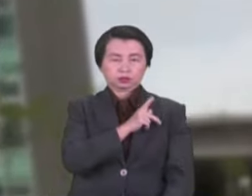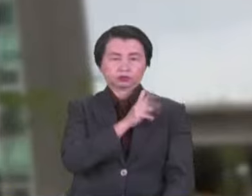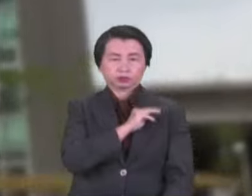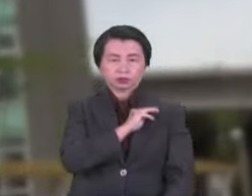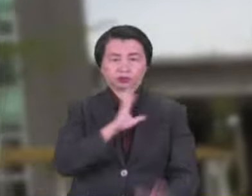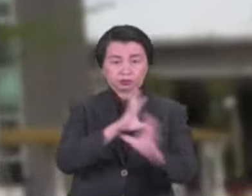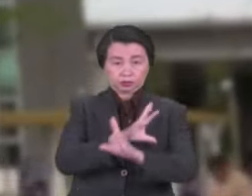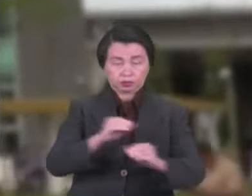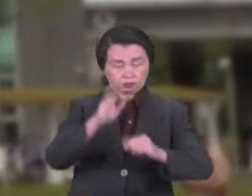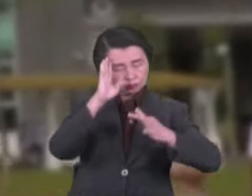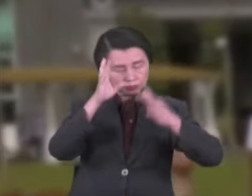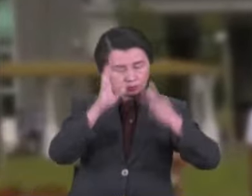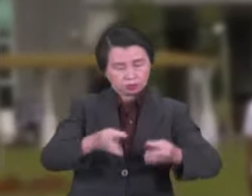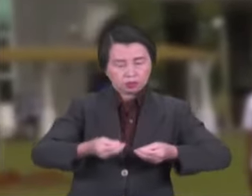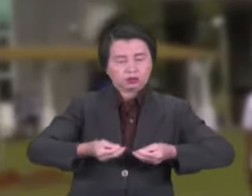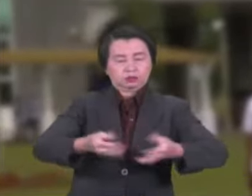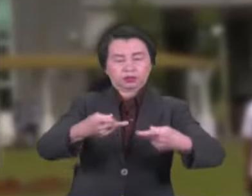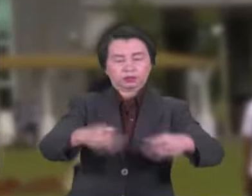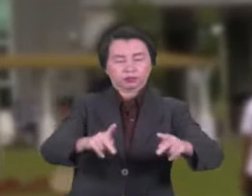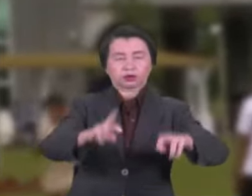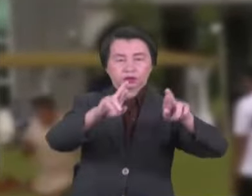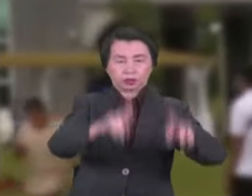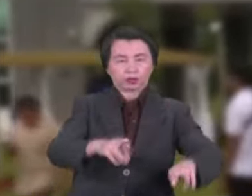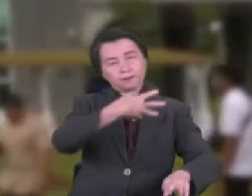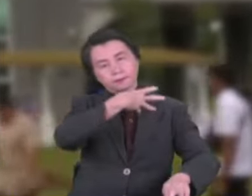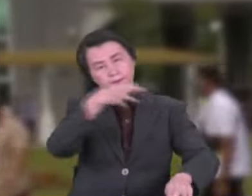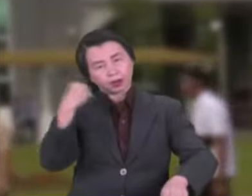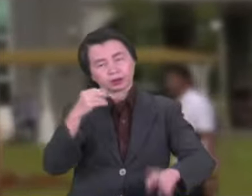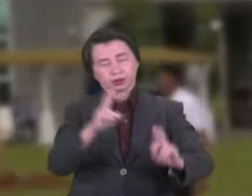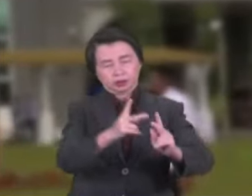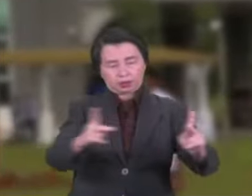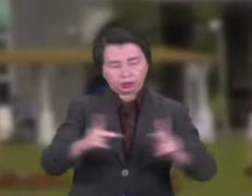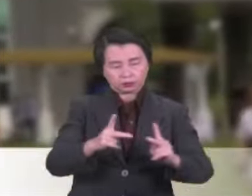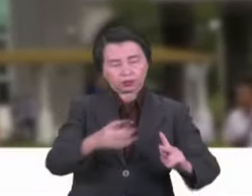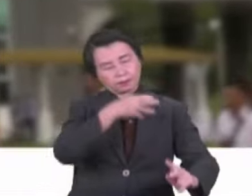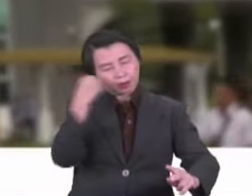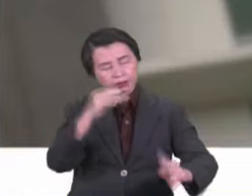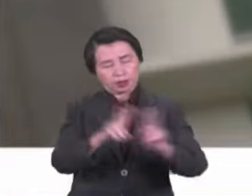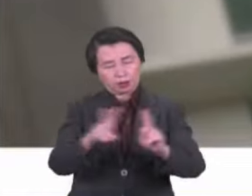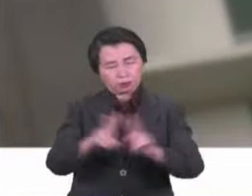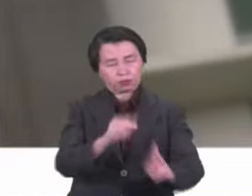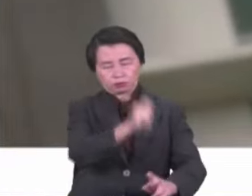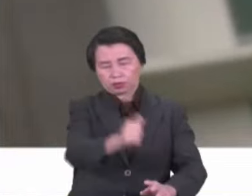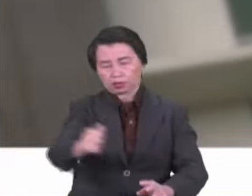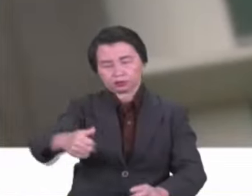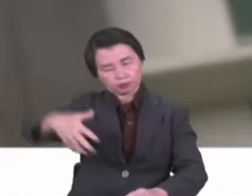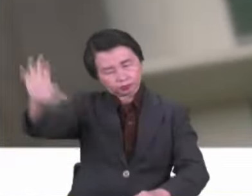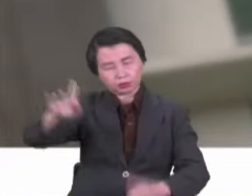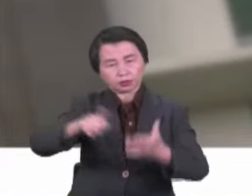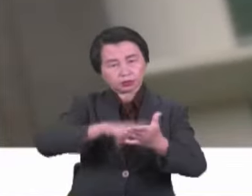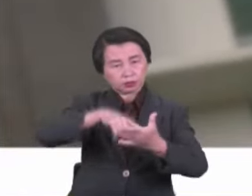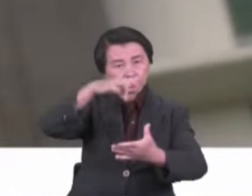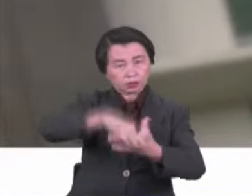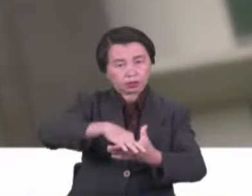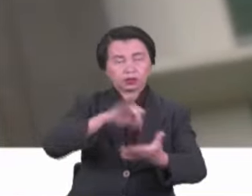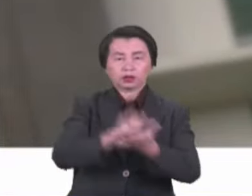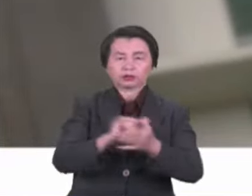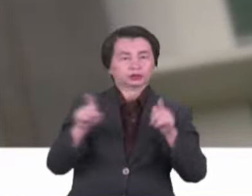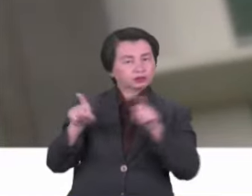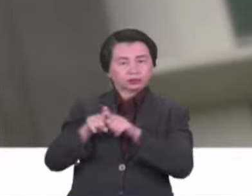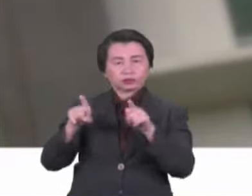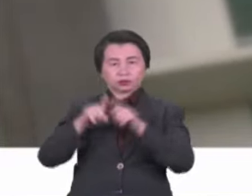memaklumkan keputusan ini bagi memberi ruang kepada pengundi untuk balik ke kawasan masing-masing. Ini selaras dengan pengumuman Perdana Menteri Datuk